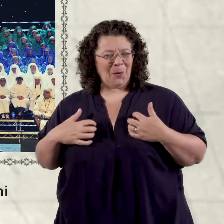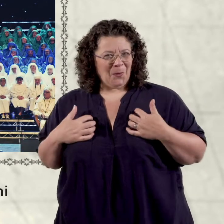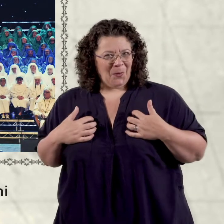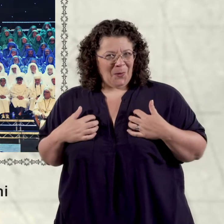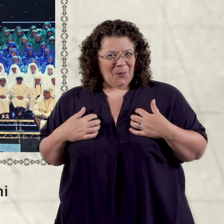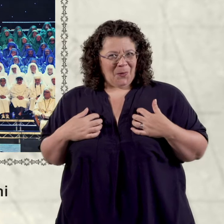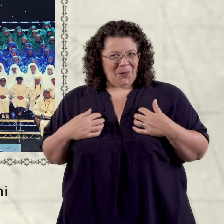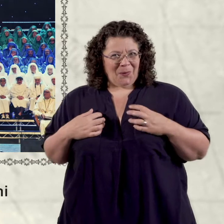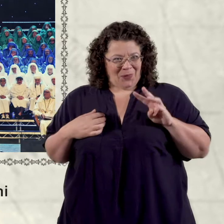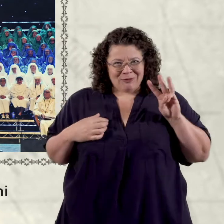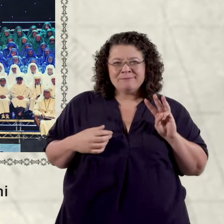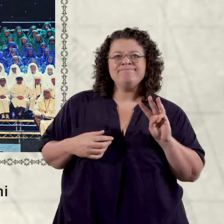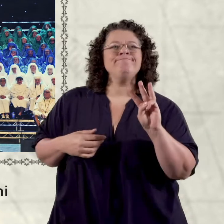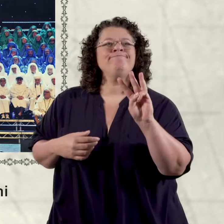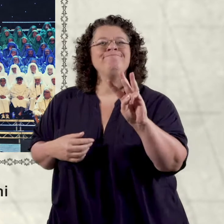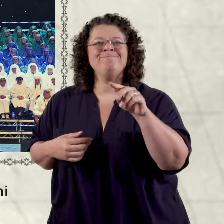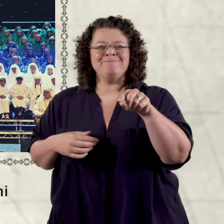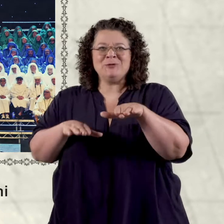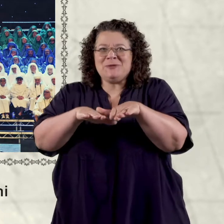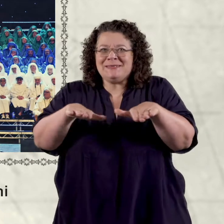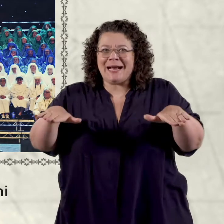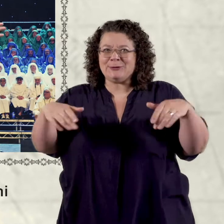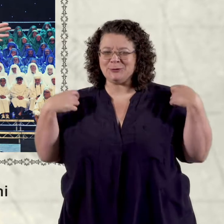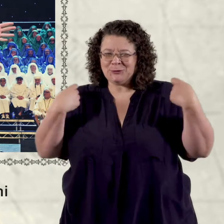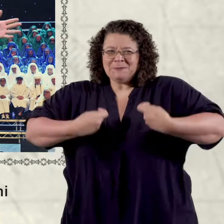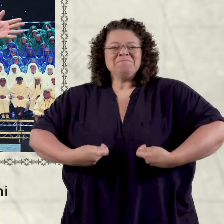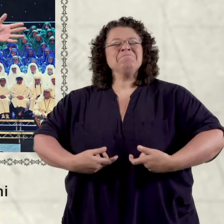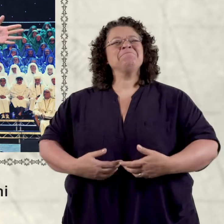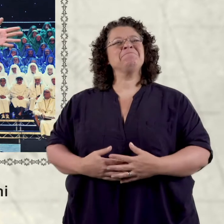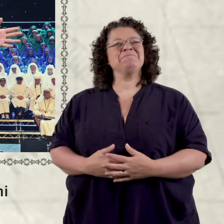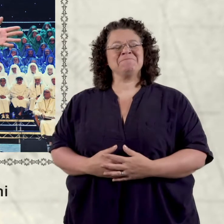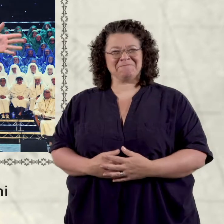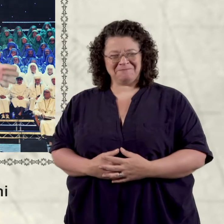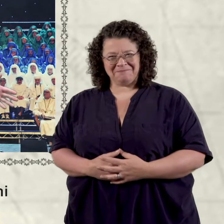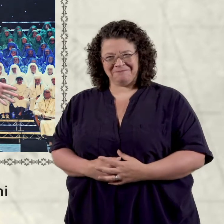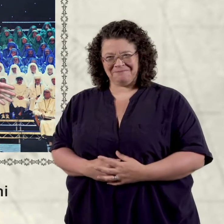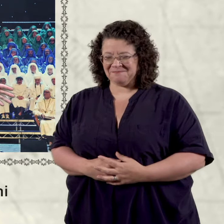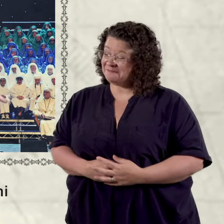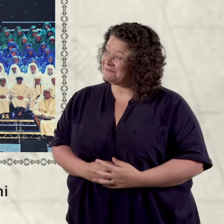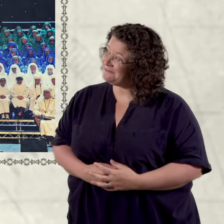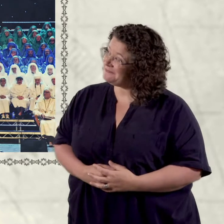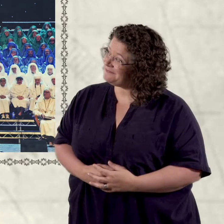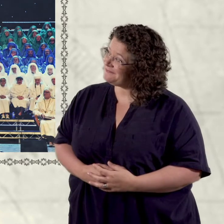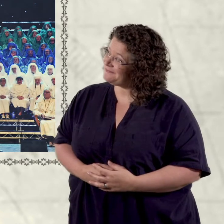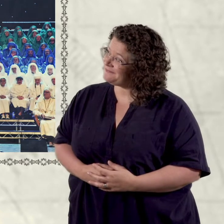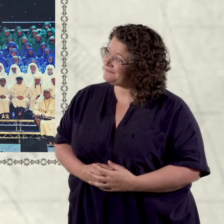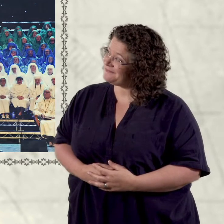fo neu hi, ac yn arwain y bardd i'r llwyfan. Ac